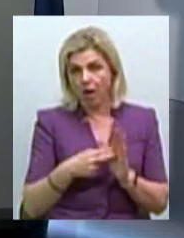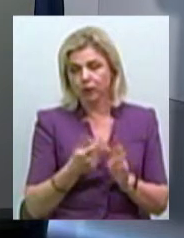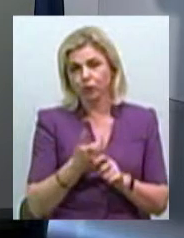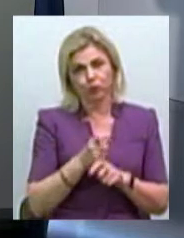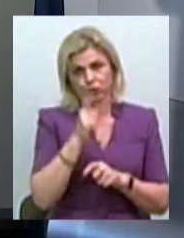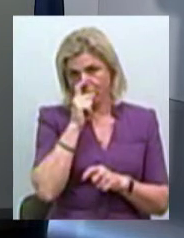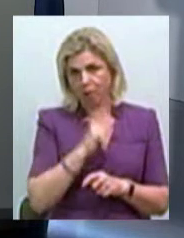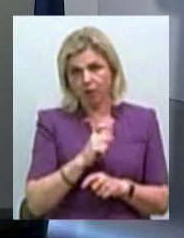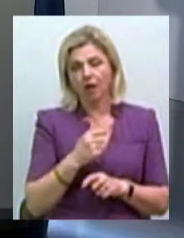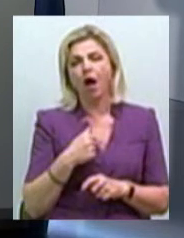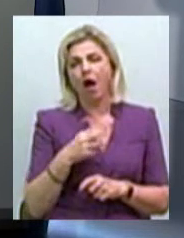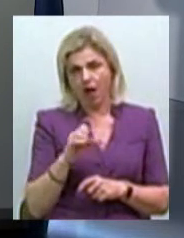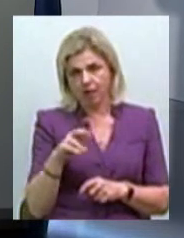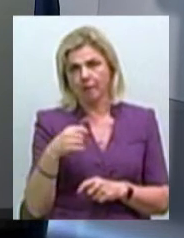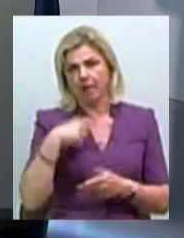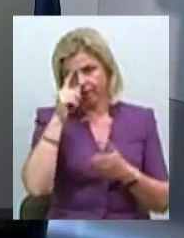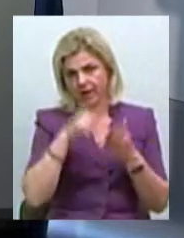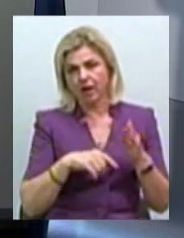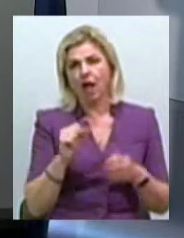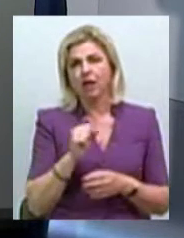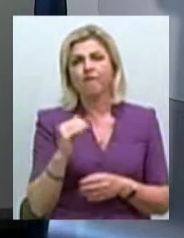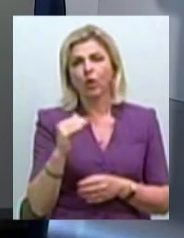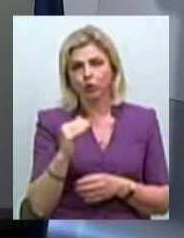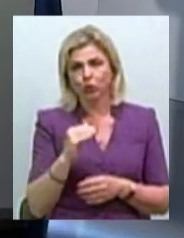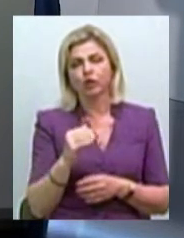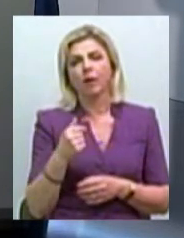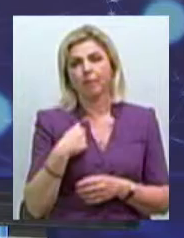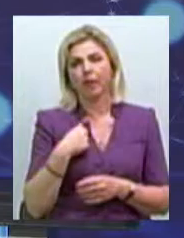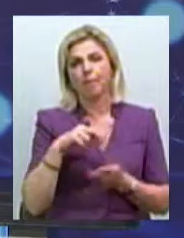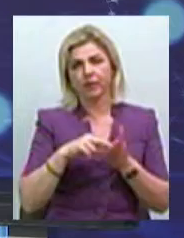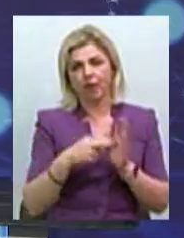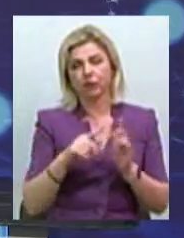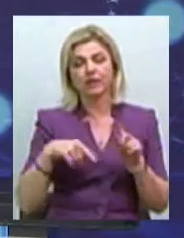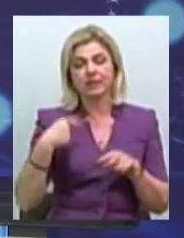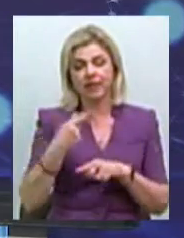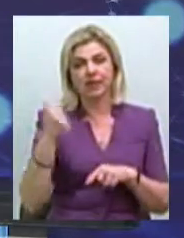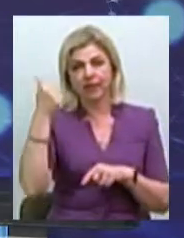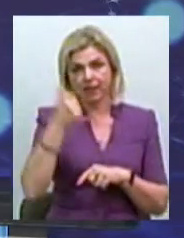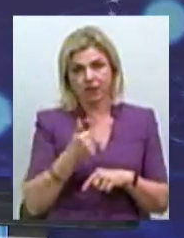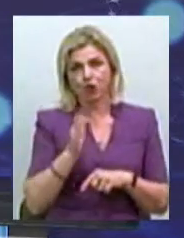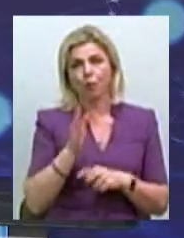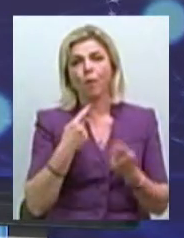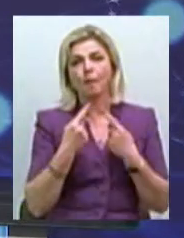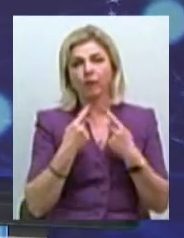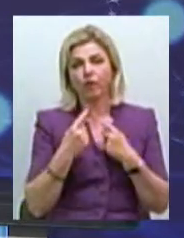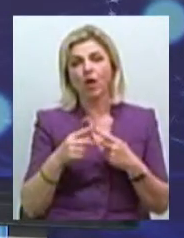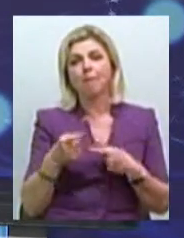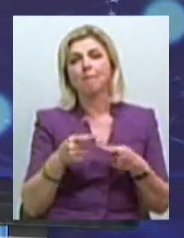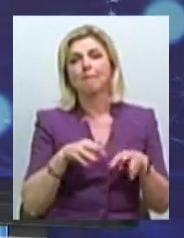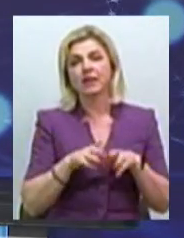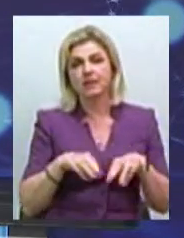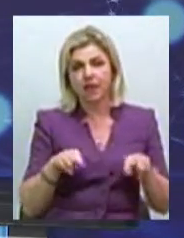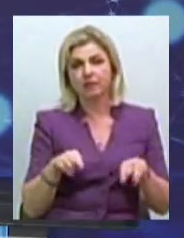ми оптимістично, ми з Олександром Федоровичем плануємо на наступному тижні спілкуватися з міністерством,